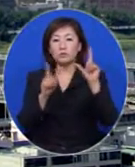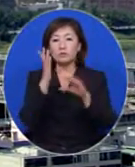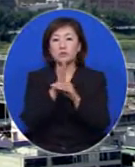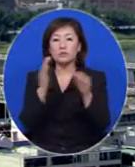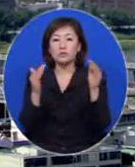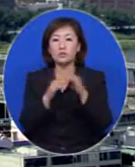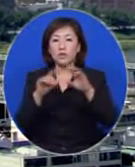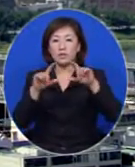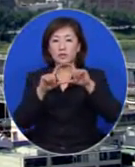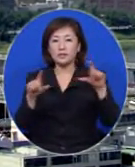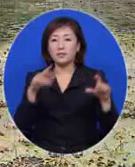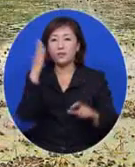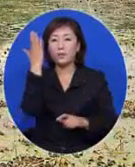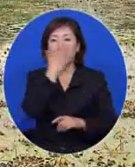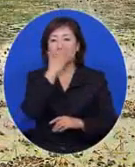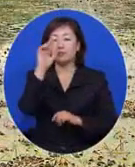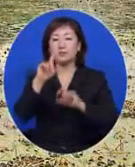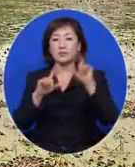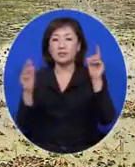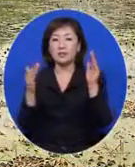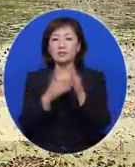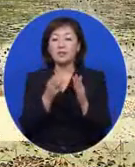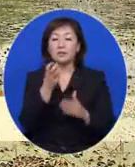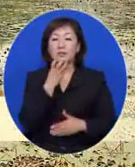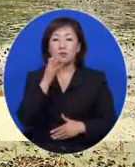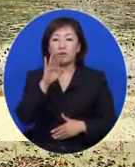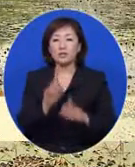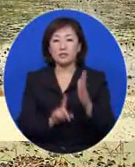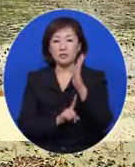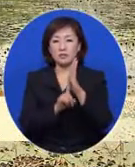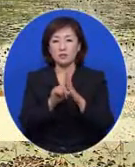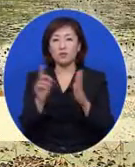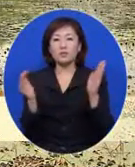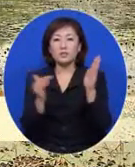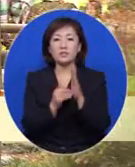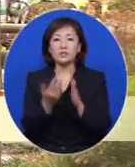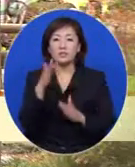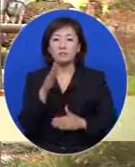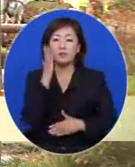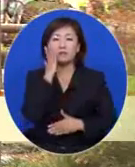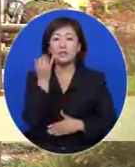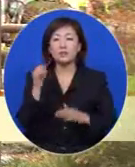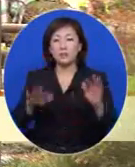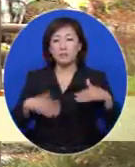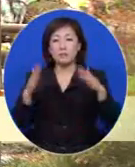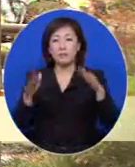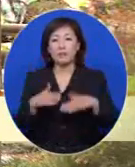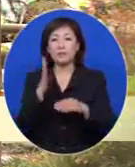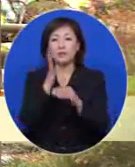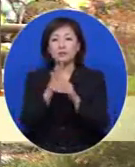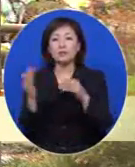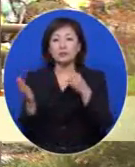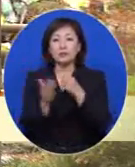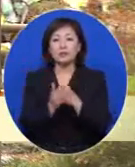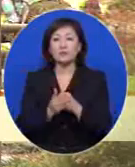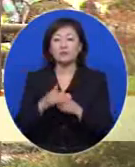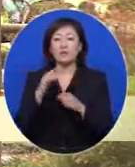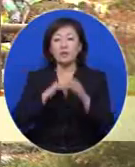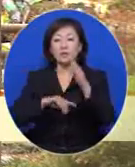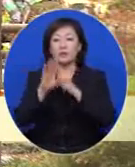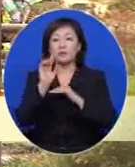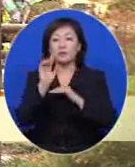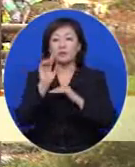대체로 맑은 날씨를 보이겠습니다. 수도권에는 기온이 크게 오를 전망이지만 울산은 바다에서 부는 북동풍의 영향으로 낮